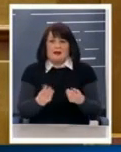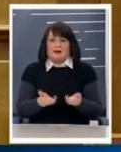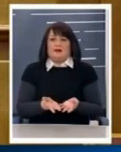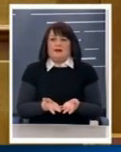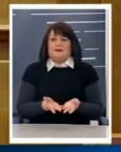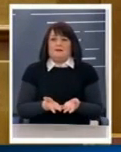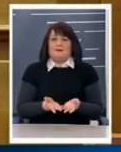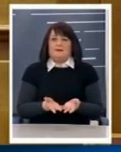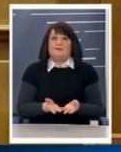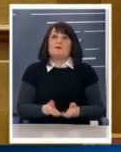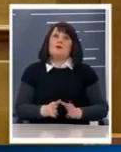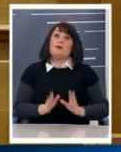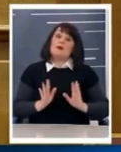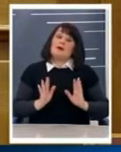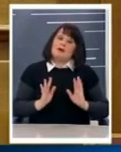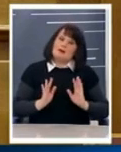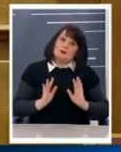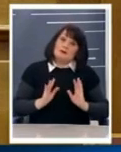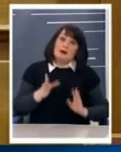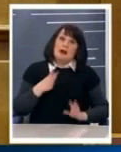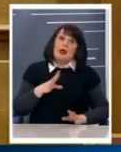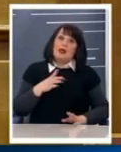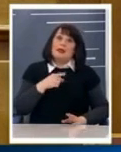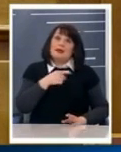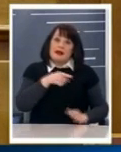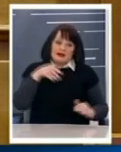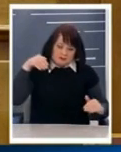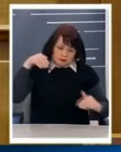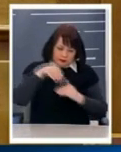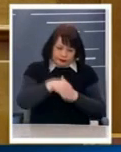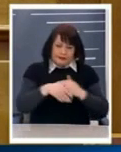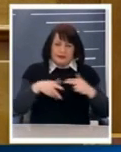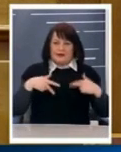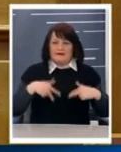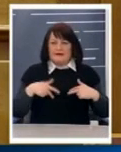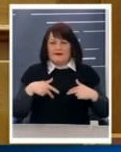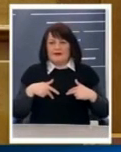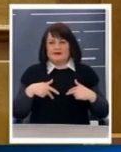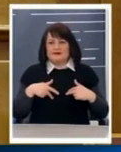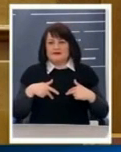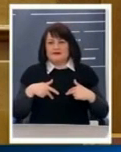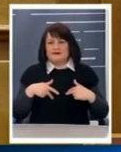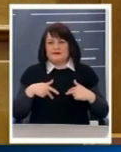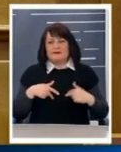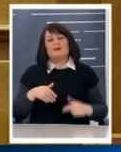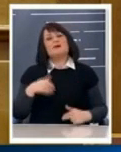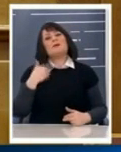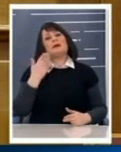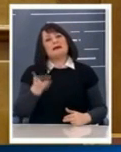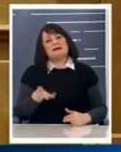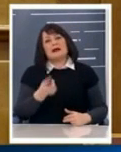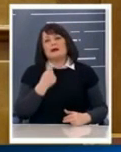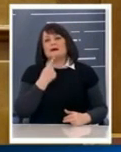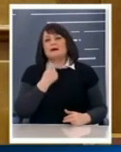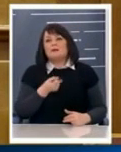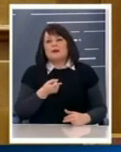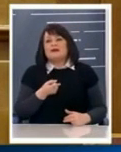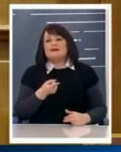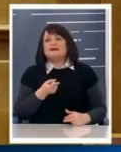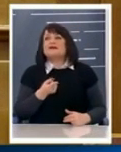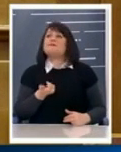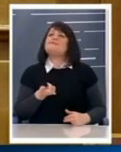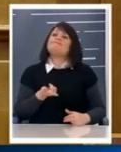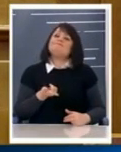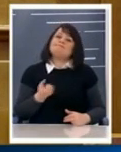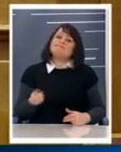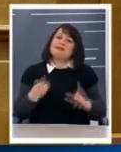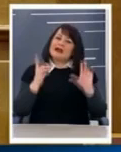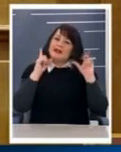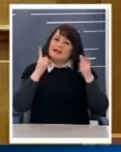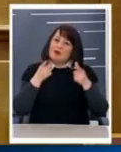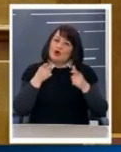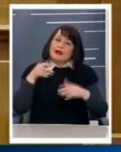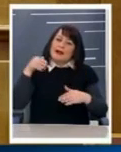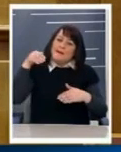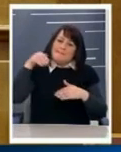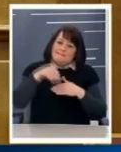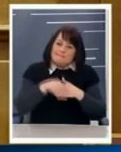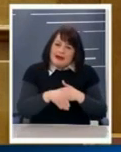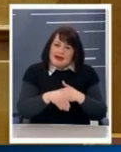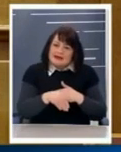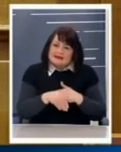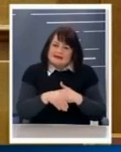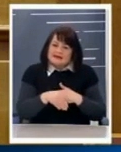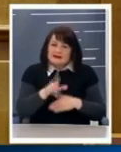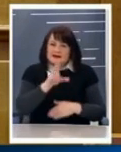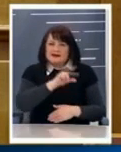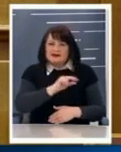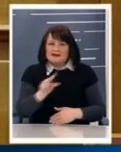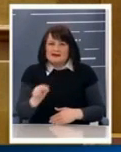Εκτός εάν θέλετε να πέσετε και μετά να πέσει η Νέα Δημοκρατία και με την ίδια